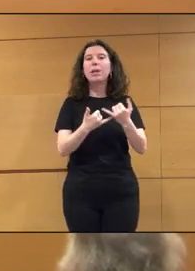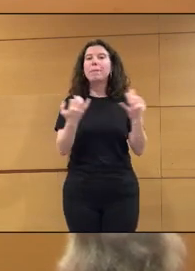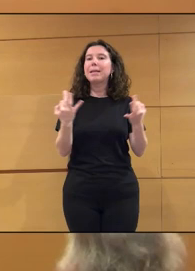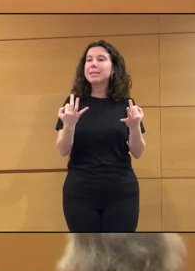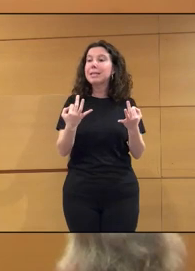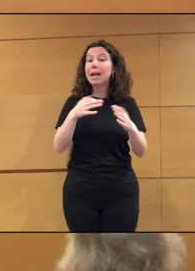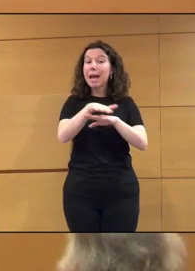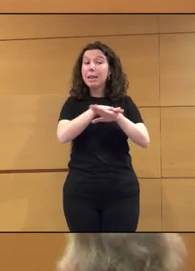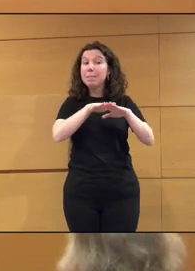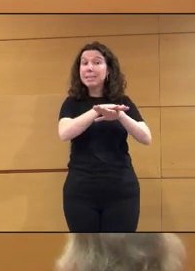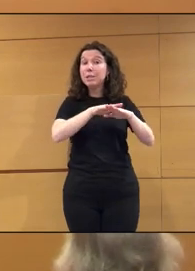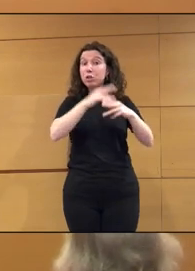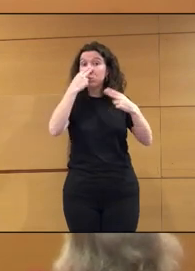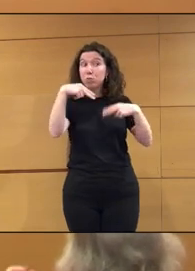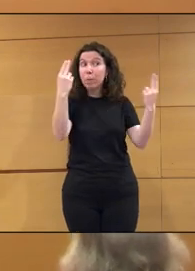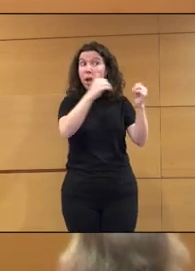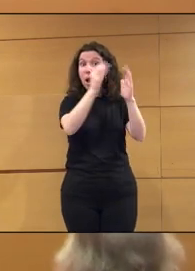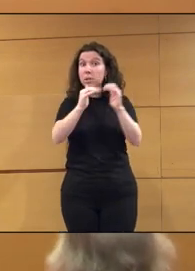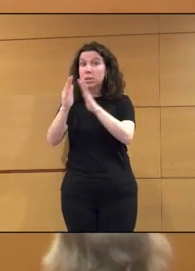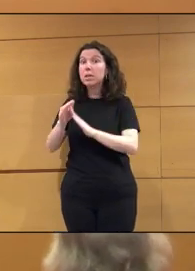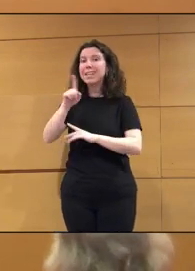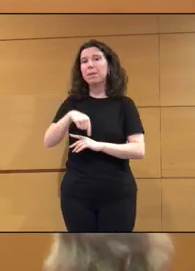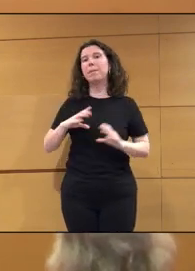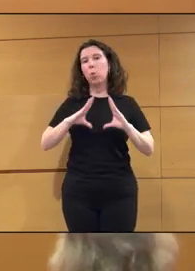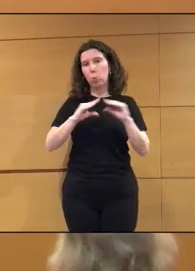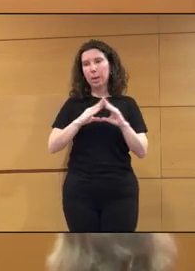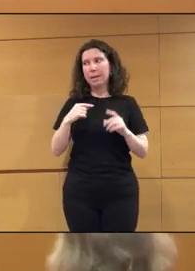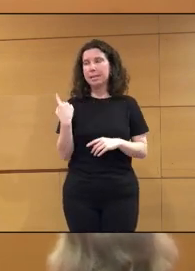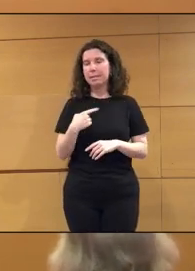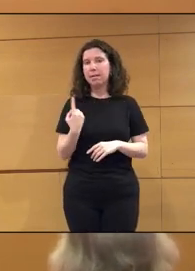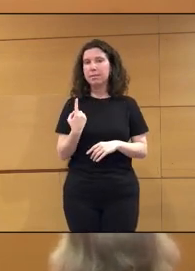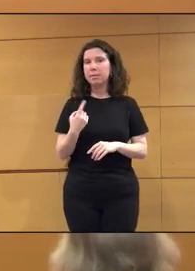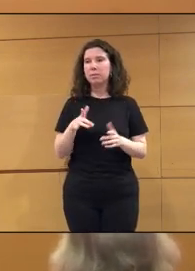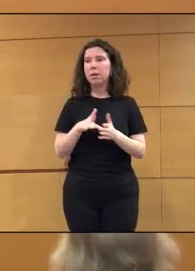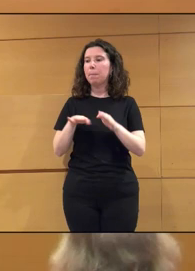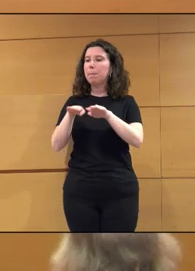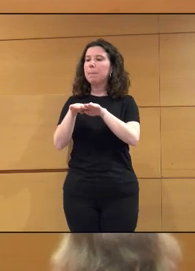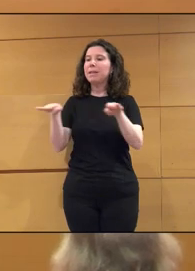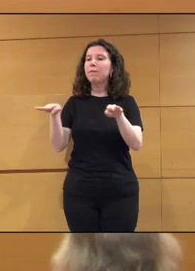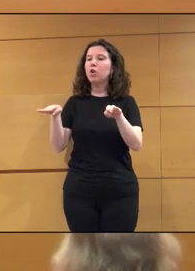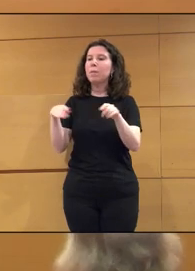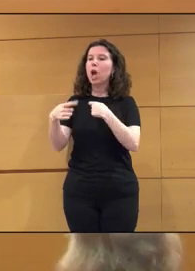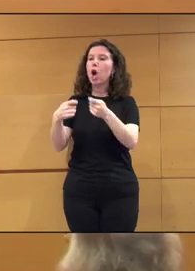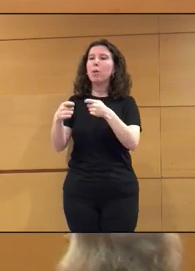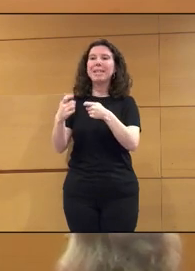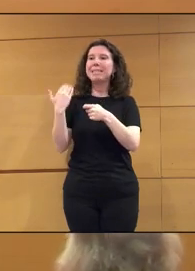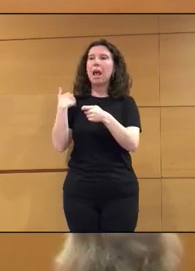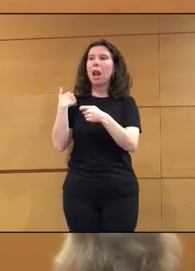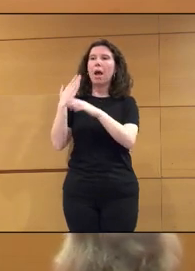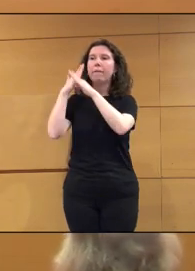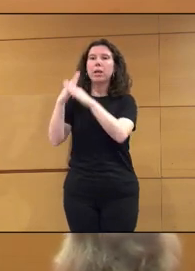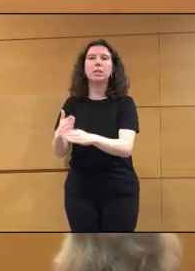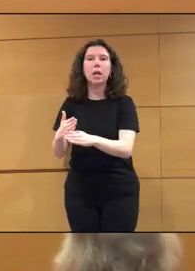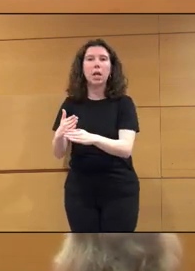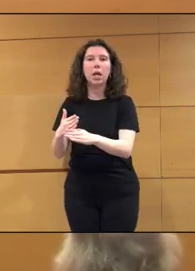les administracions i també les nostres universitats ens hem tancat en plataformes comercials. O sigui, el problema és que